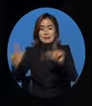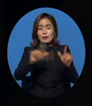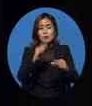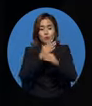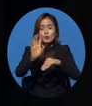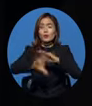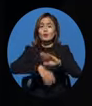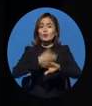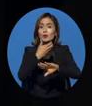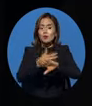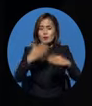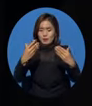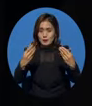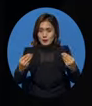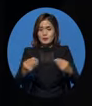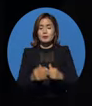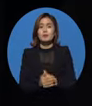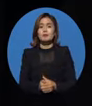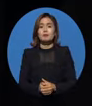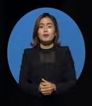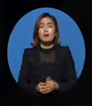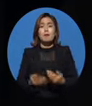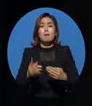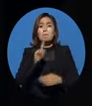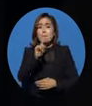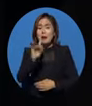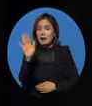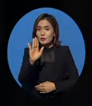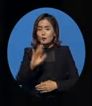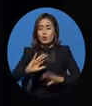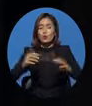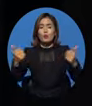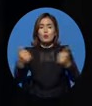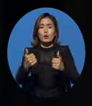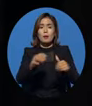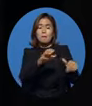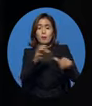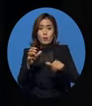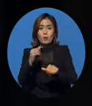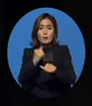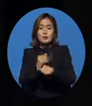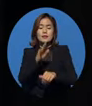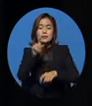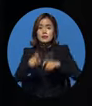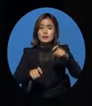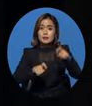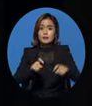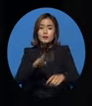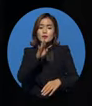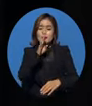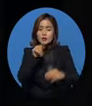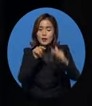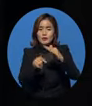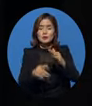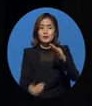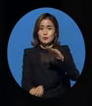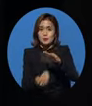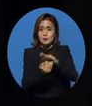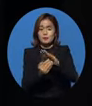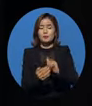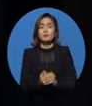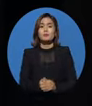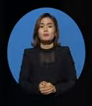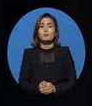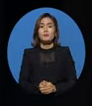개혁을 완수하게 씁니다 말이 아닌 국회 라는 수단을 갖고 7 천으로 현장에서 해내겠습니다